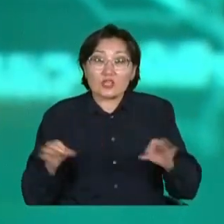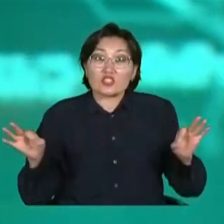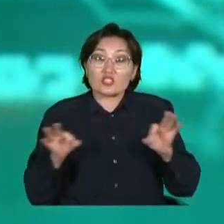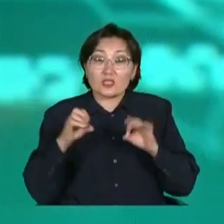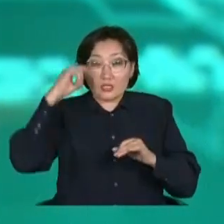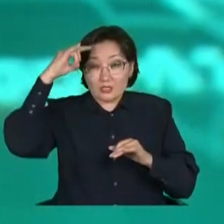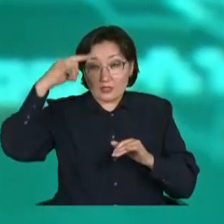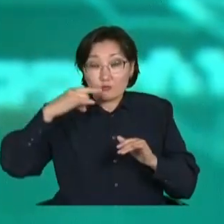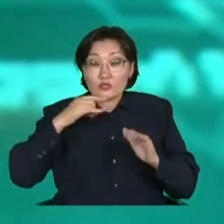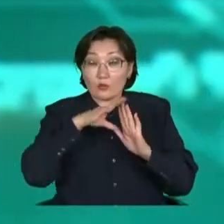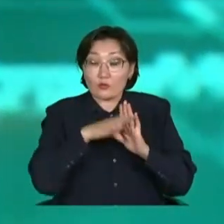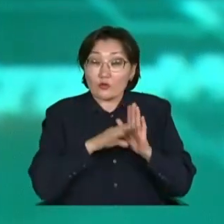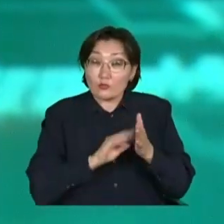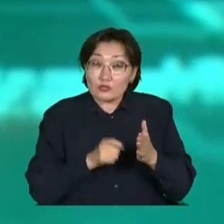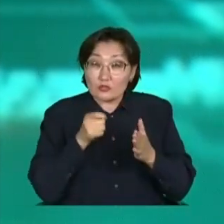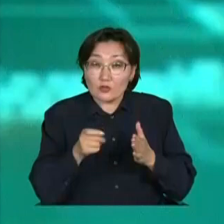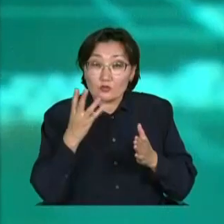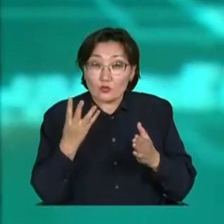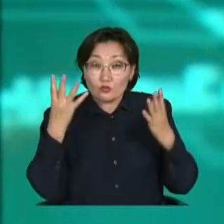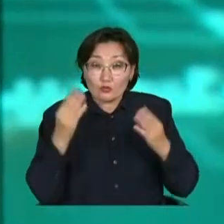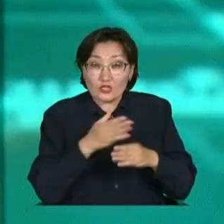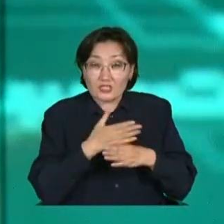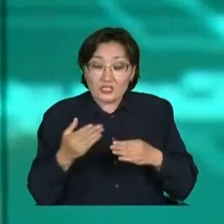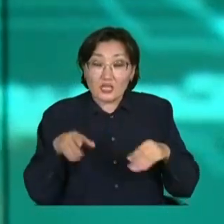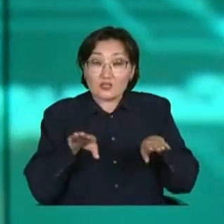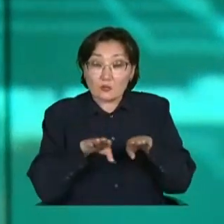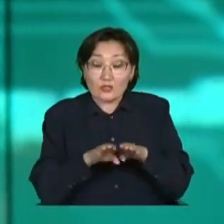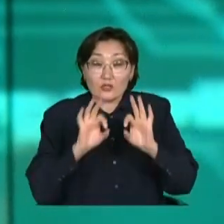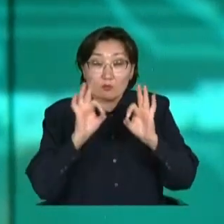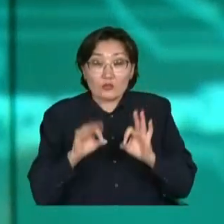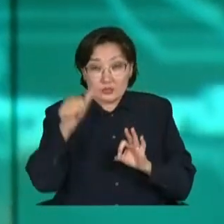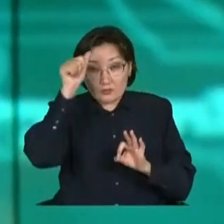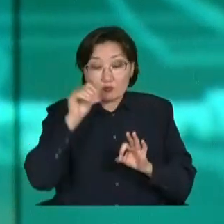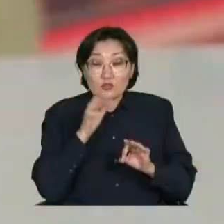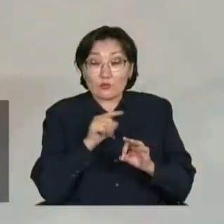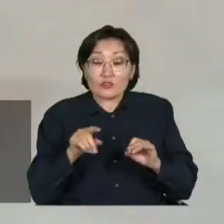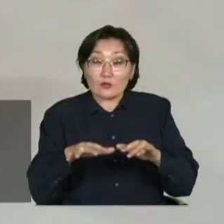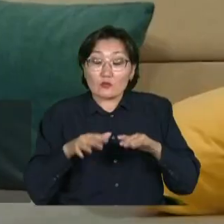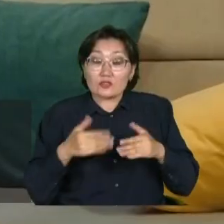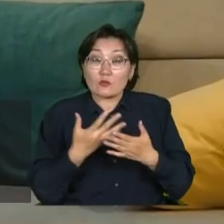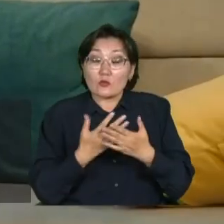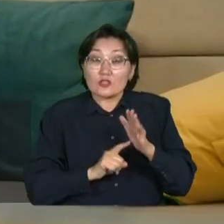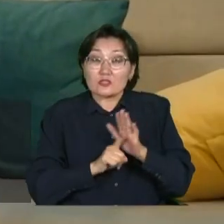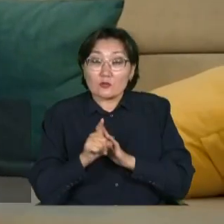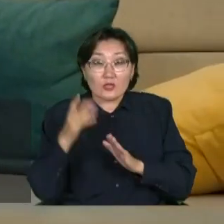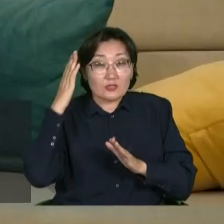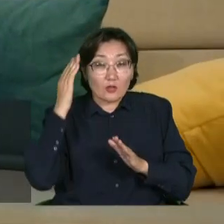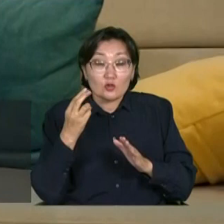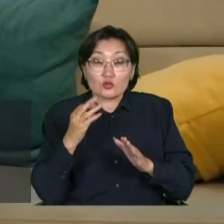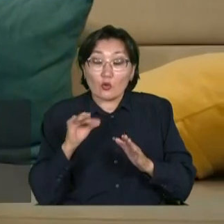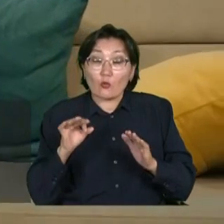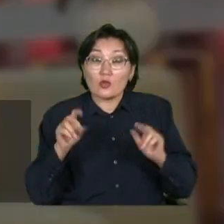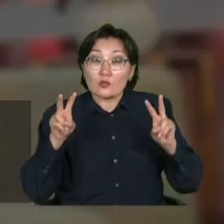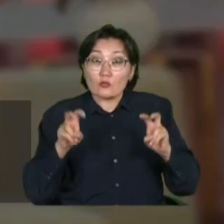Қазақстан» бағдарламасына өтінім беру 4 күннен кейін аяқталады. Күзгі маусымда көрерменге жол тартатын талант шоу жанрындағы